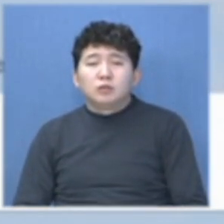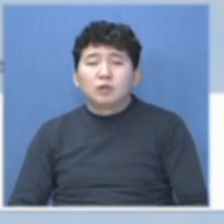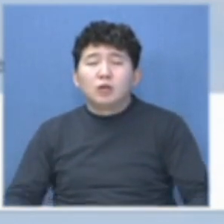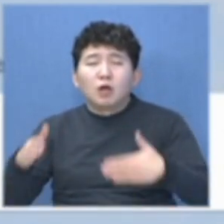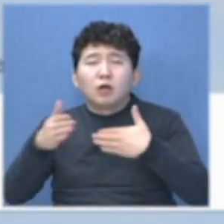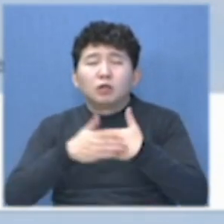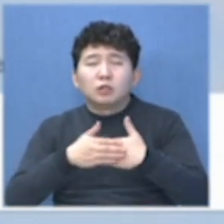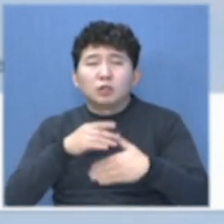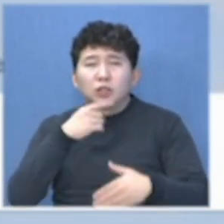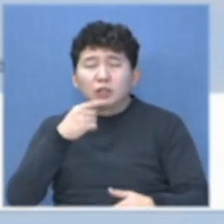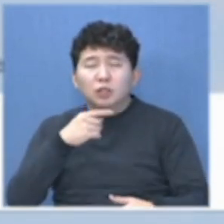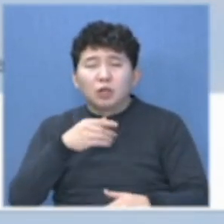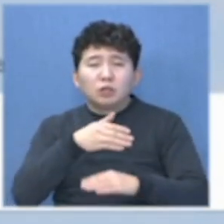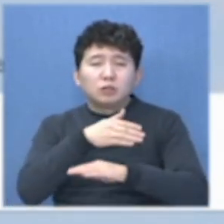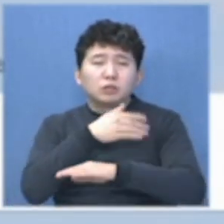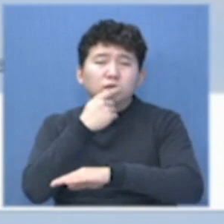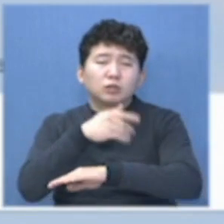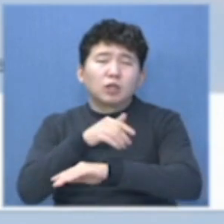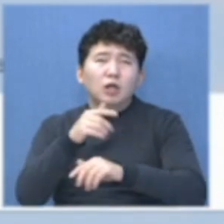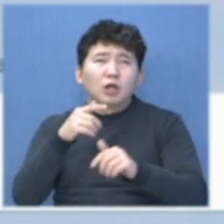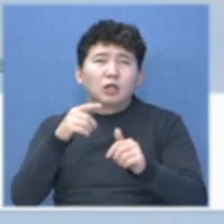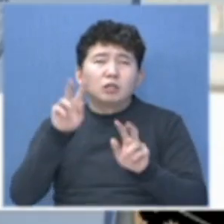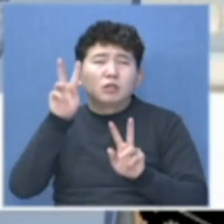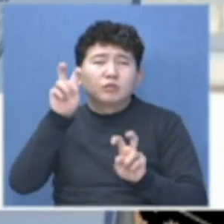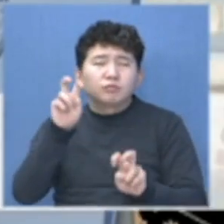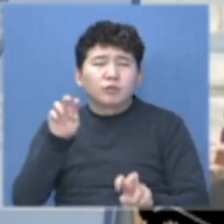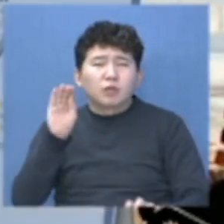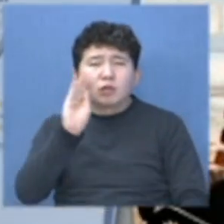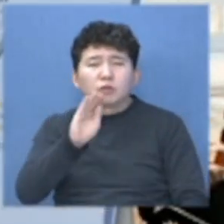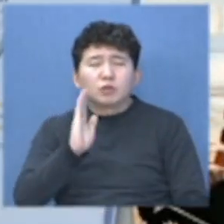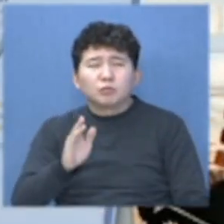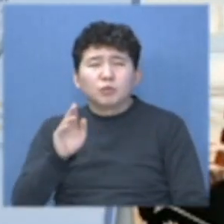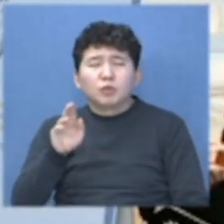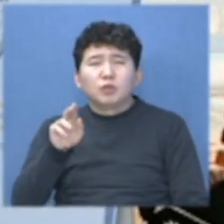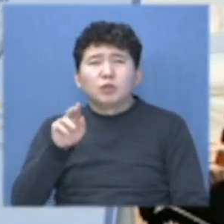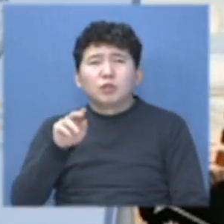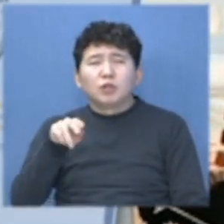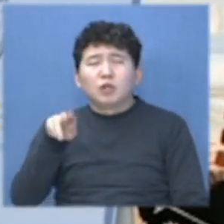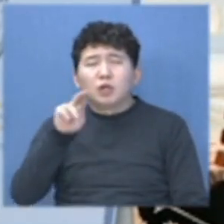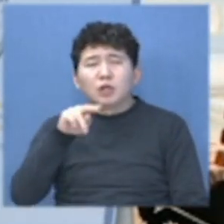желтоқсан атауы берілмек. Аяулы Мусинова, Карина Мұрадова, Диас Талғатұлы, Алтай ақпарат.